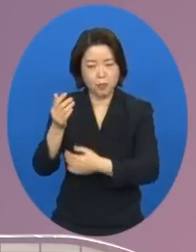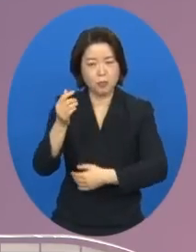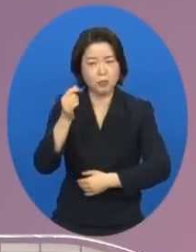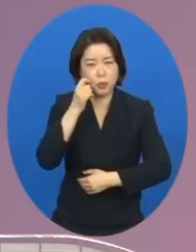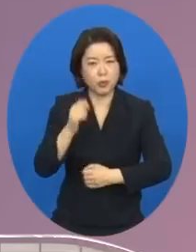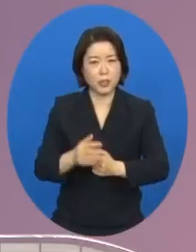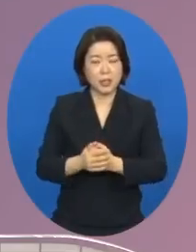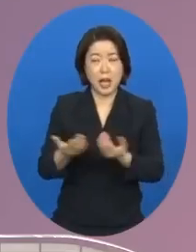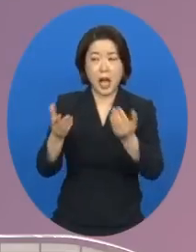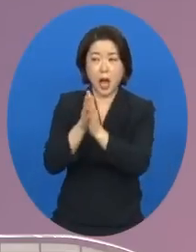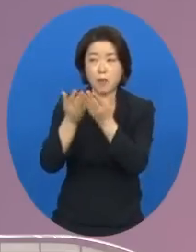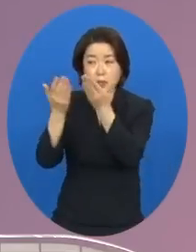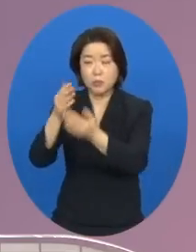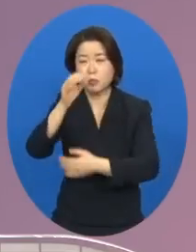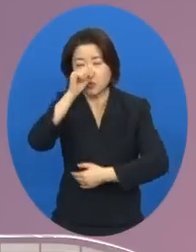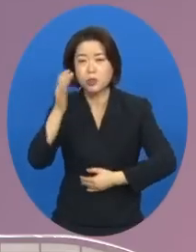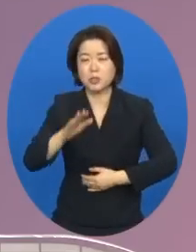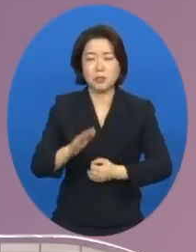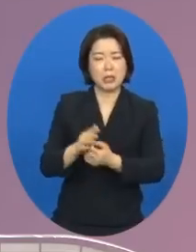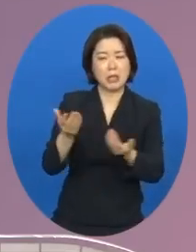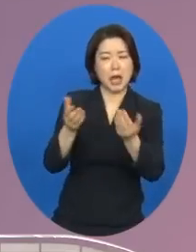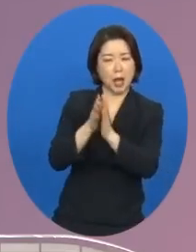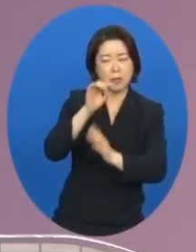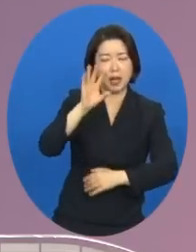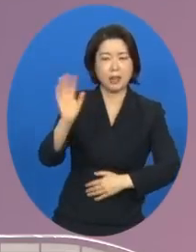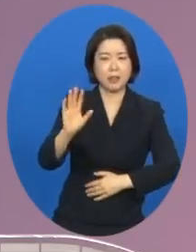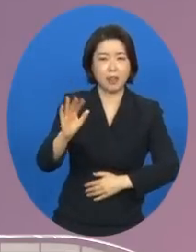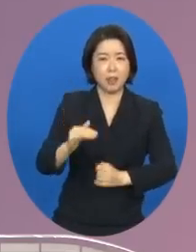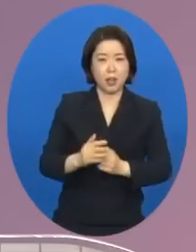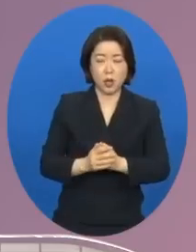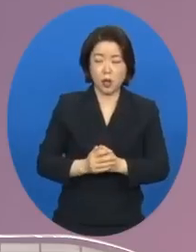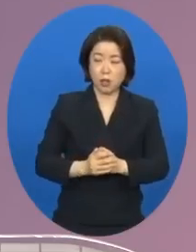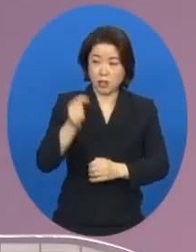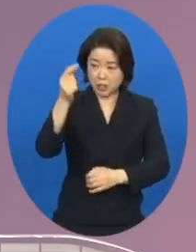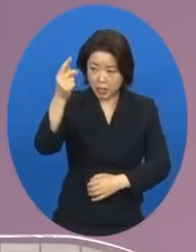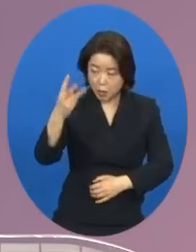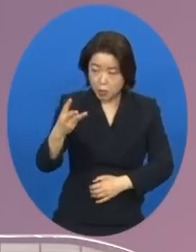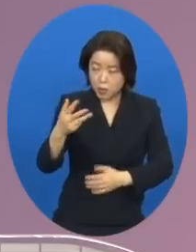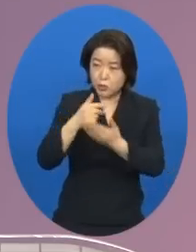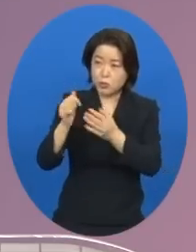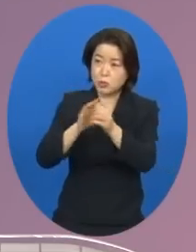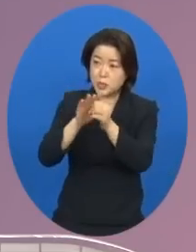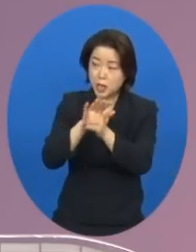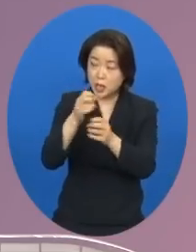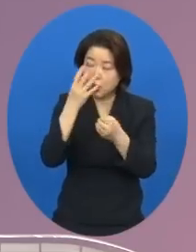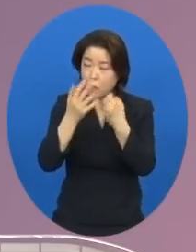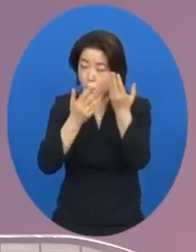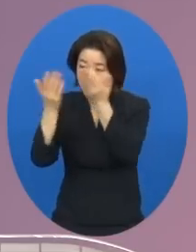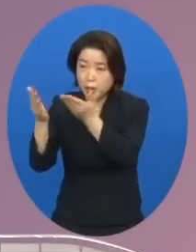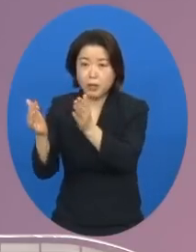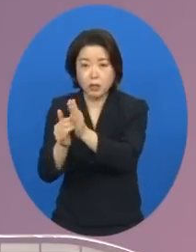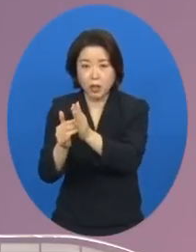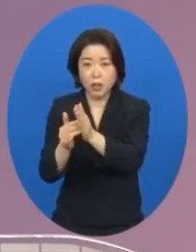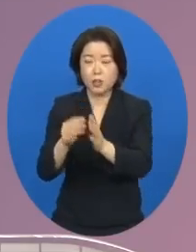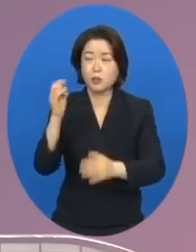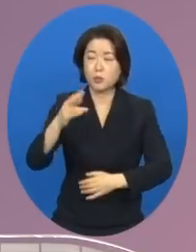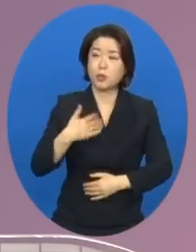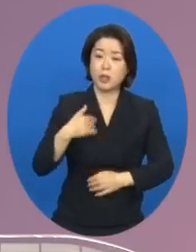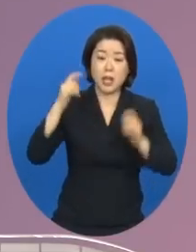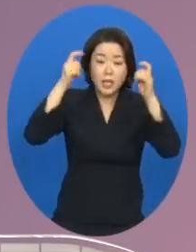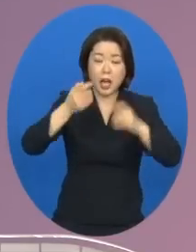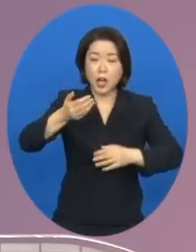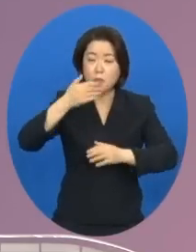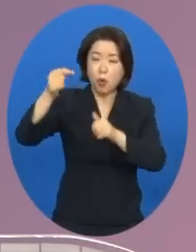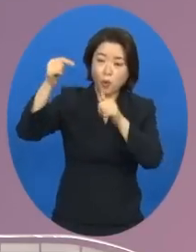되는데 베드로의 마음속에 그 세 번이나 주님을 사랑하고 그 고백을 하고 그리고 내 양을